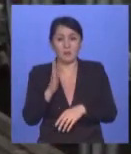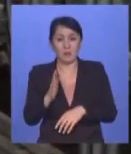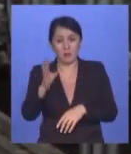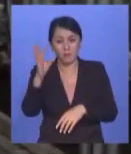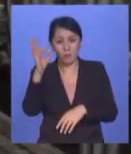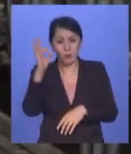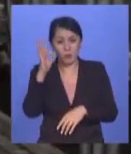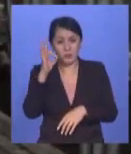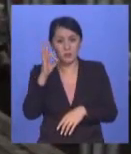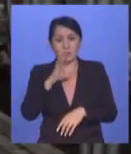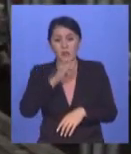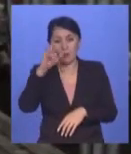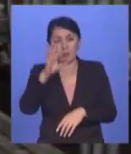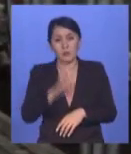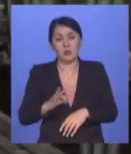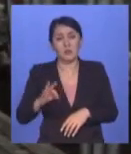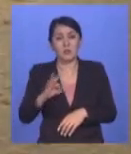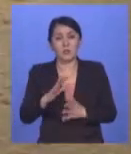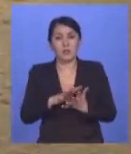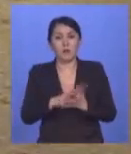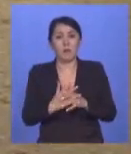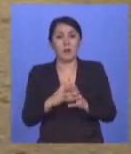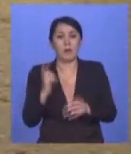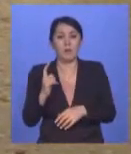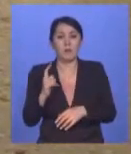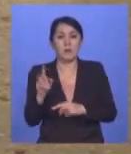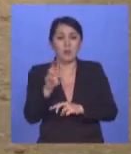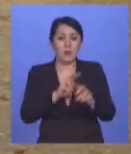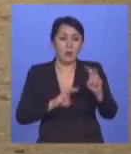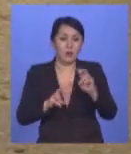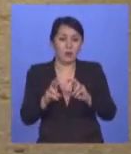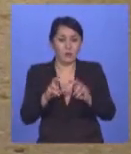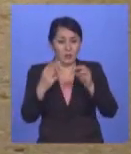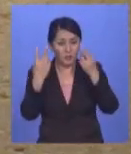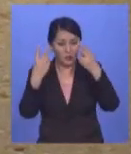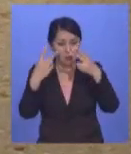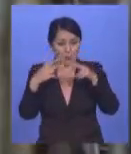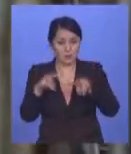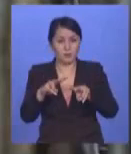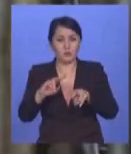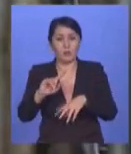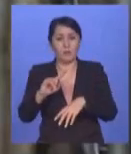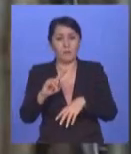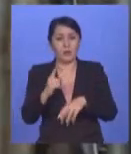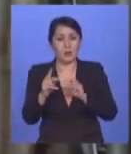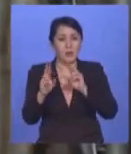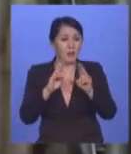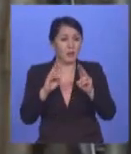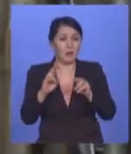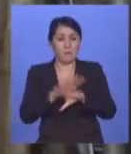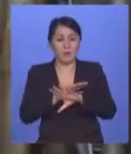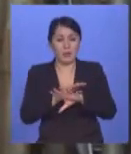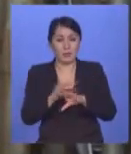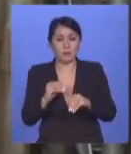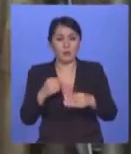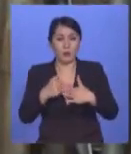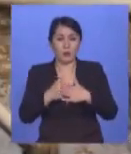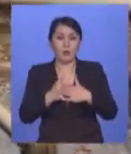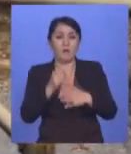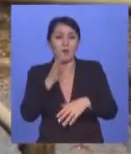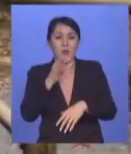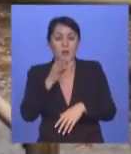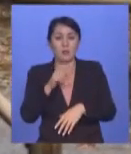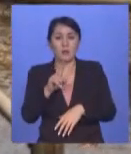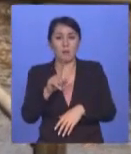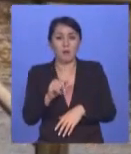сала кетейік, бұл Солтүстік Қазақстан ауыл шаруашылығы ғылыми зерттеу институты ұйымдастырып отырған алғашқы семинар емес. Жалпы осыған дейін іс-шара